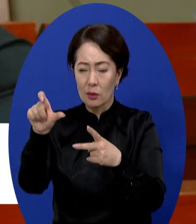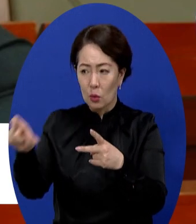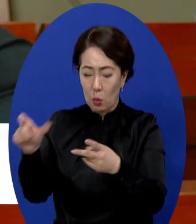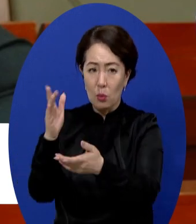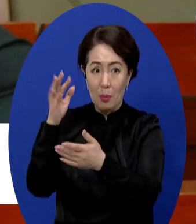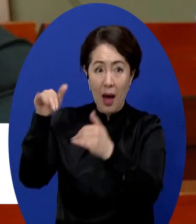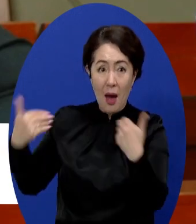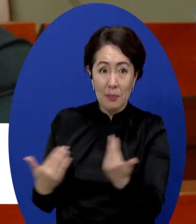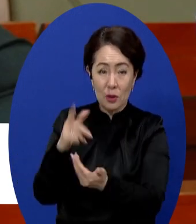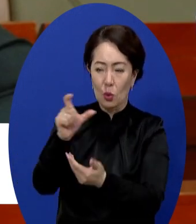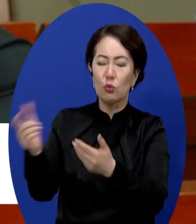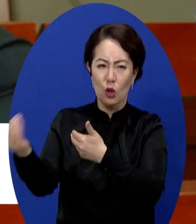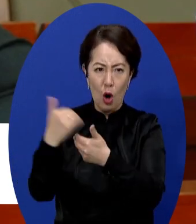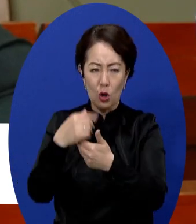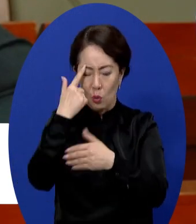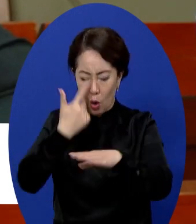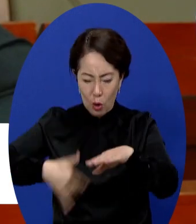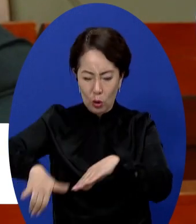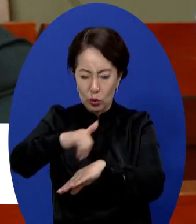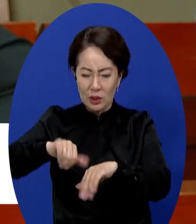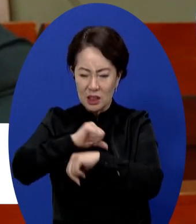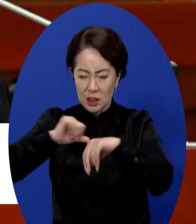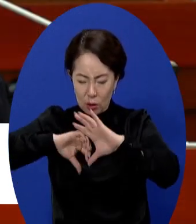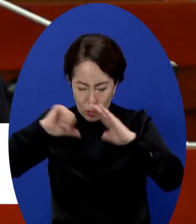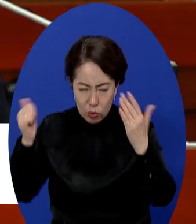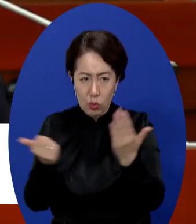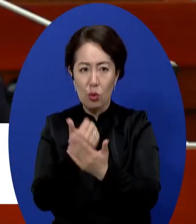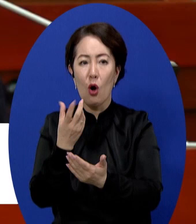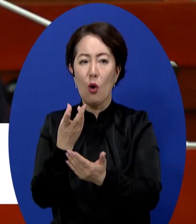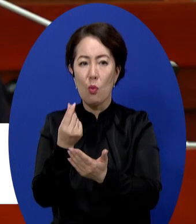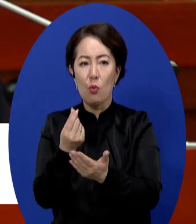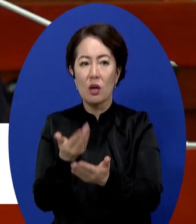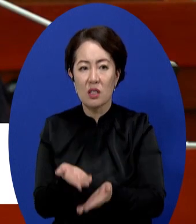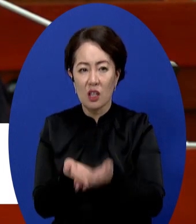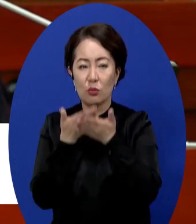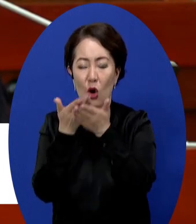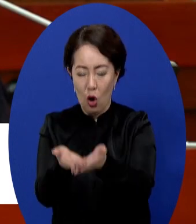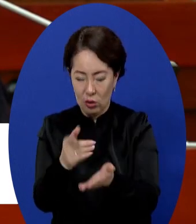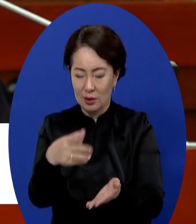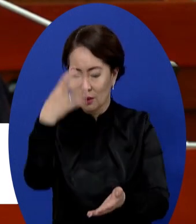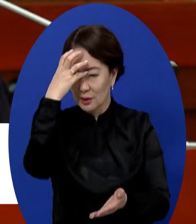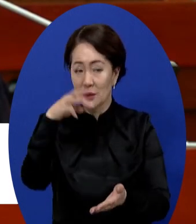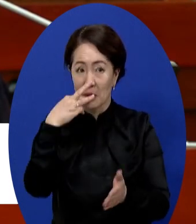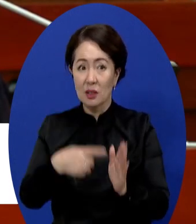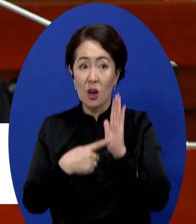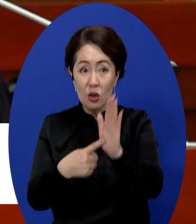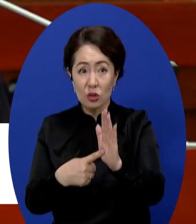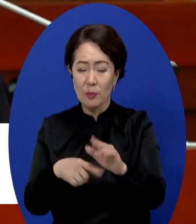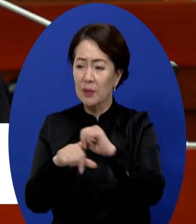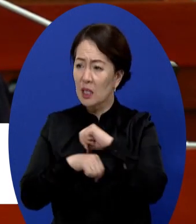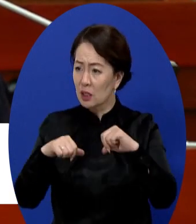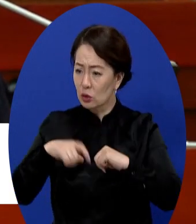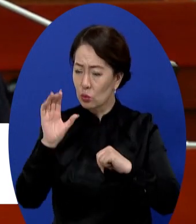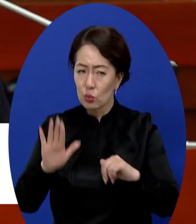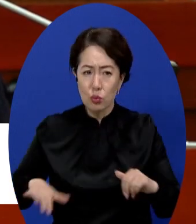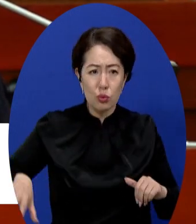За өөрөөр хэлбэл Монгол улсын бүх иргэнд мөнгөн дэмжлэг үзүүлнэ гэдгийг засгийн газар мэдэгдээд байна. За иргэдэд мөнгөн дэмжлэг